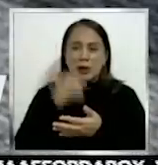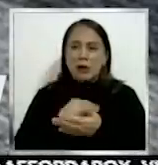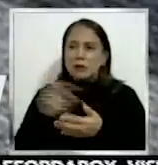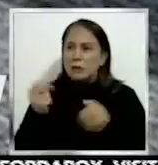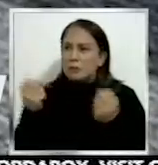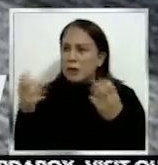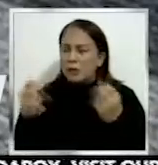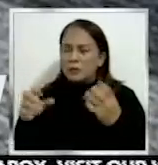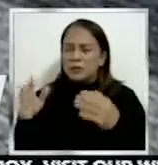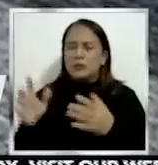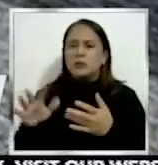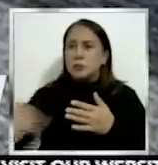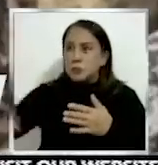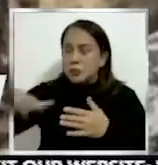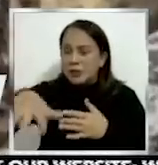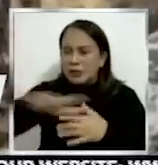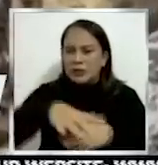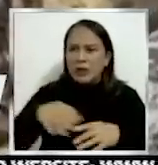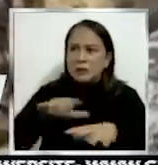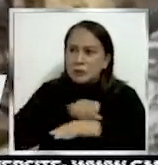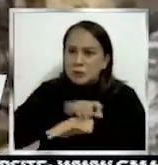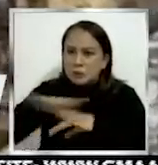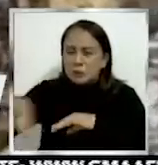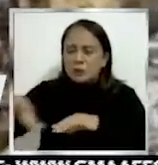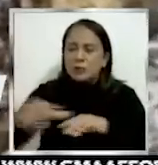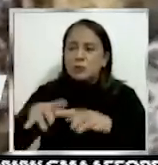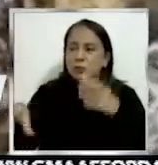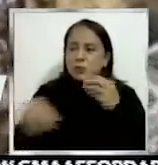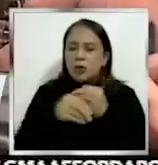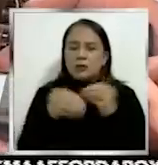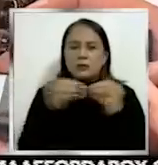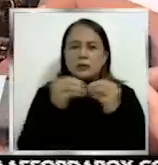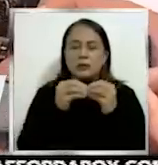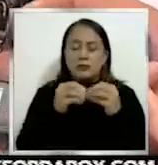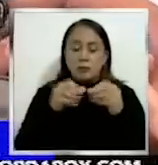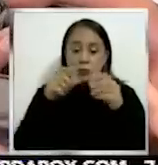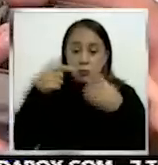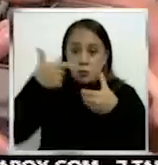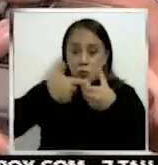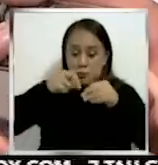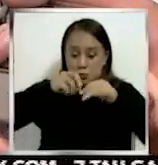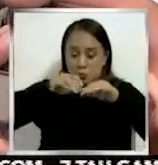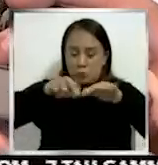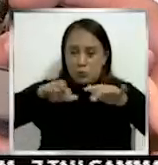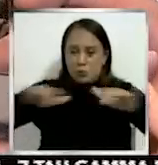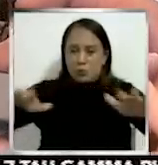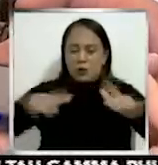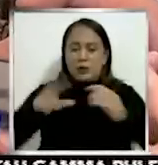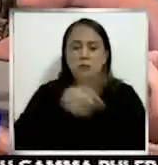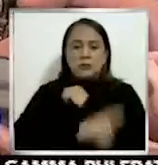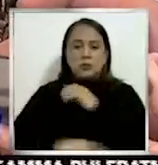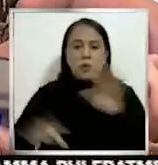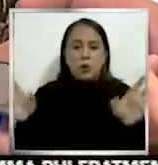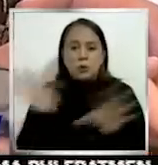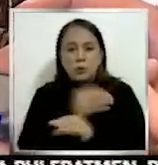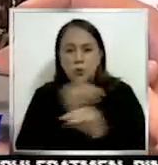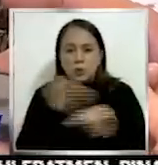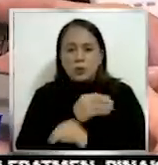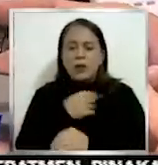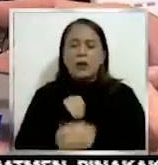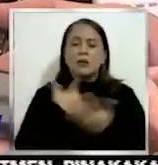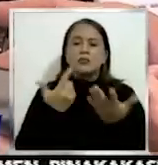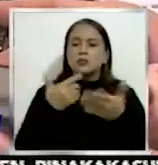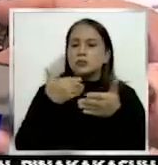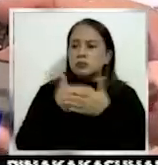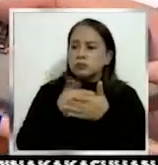posible pang madagdagan kung patuloy na kumalat ang langis. Our regional offices have been in very close